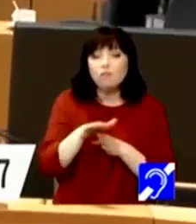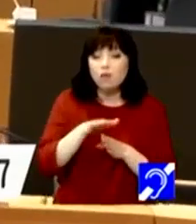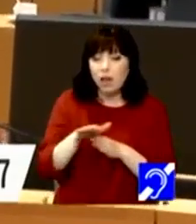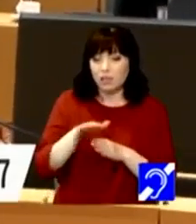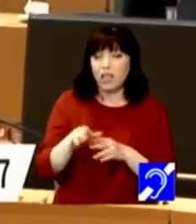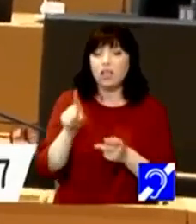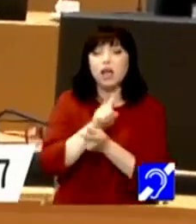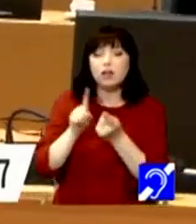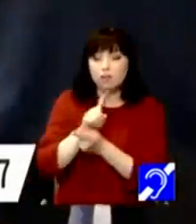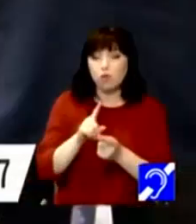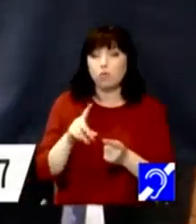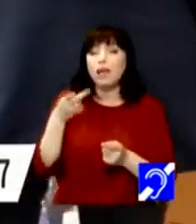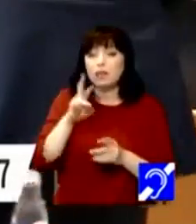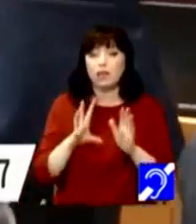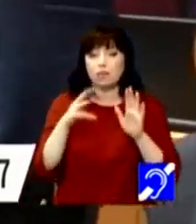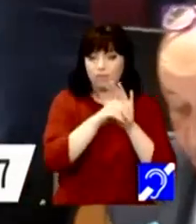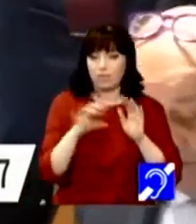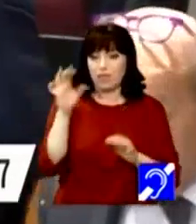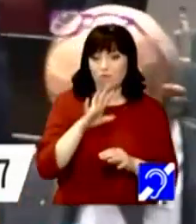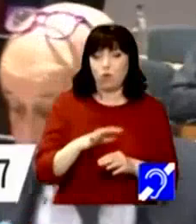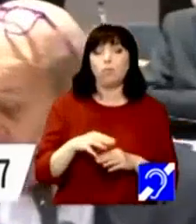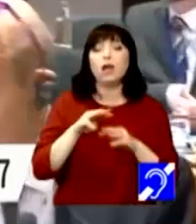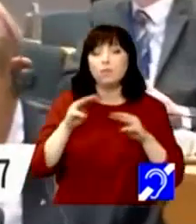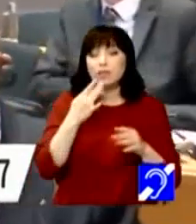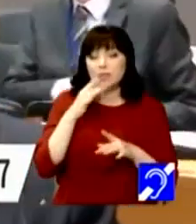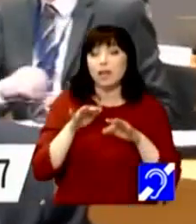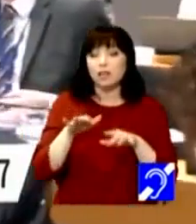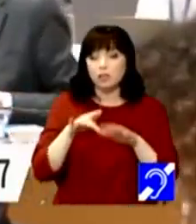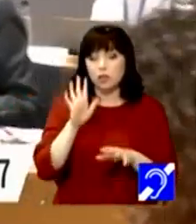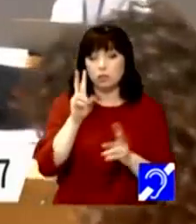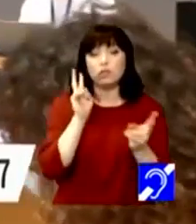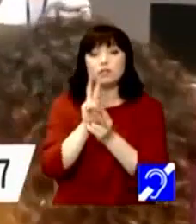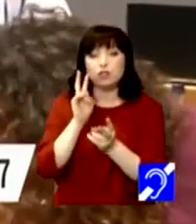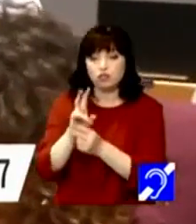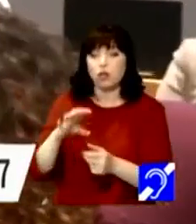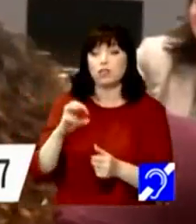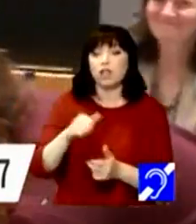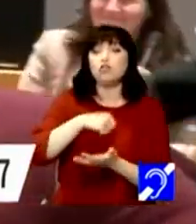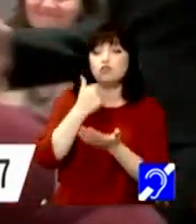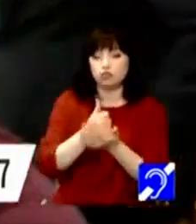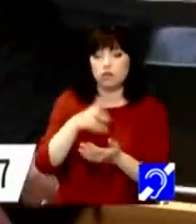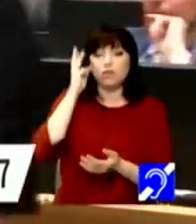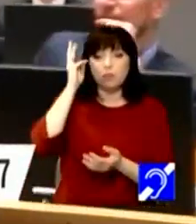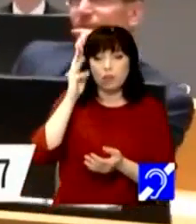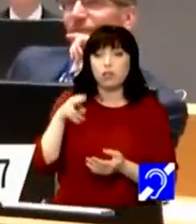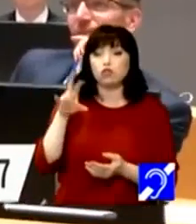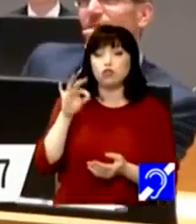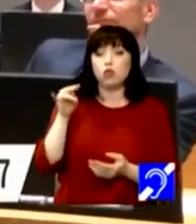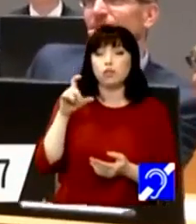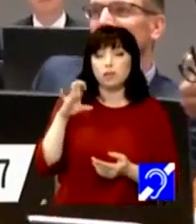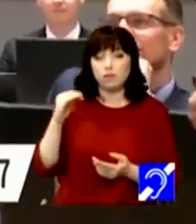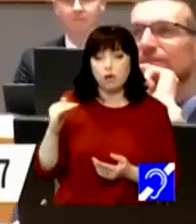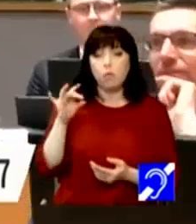pentru parcursul european. Ministrul de Externe al Republicii Moldova va avea întrevederi cu șeful diplomației europene Josep Borrell și